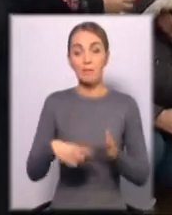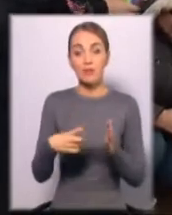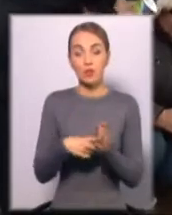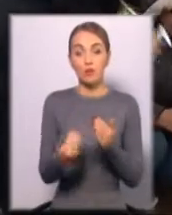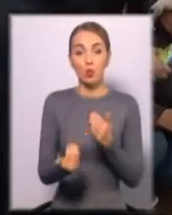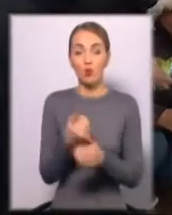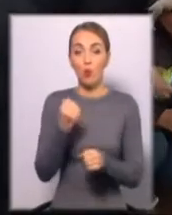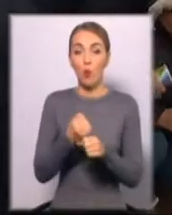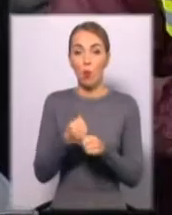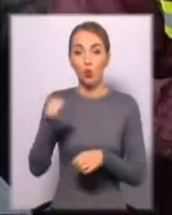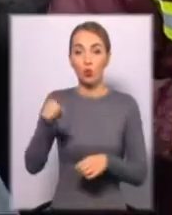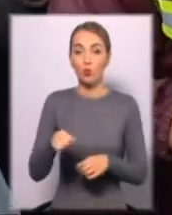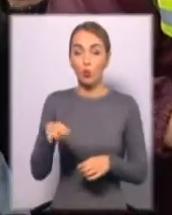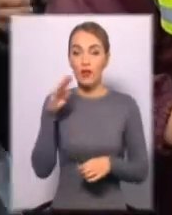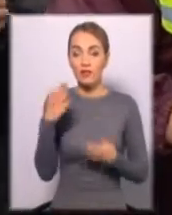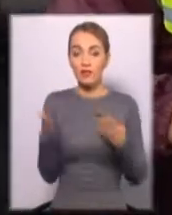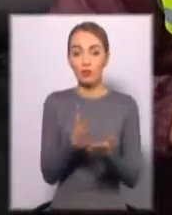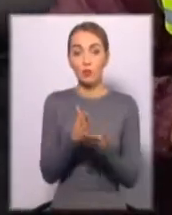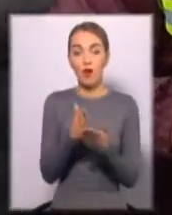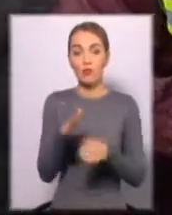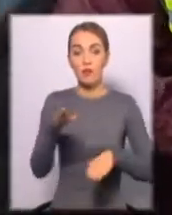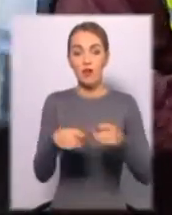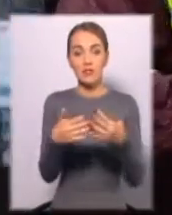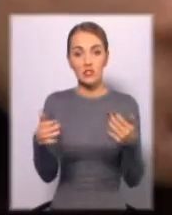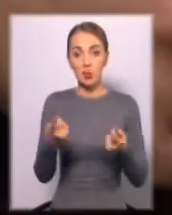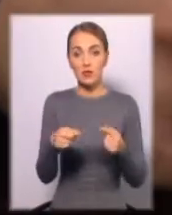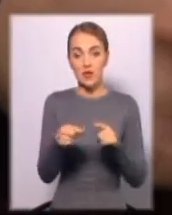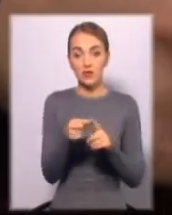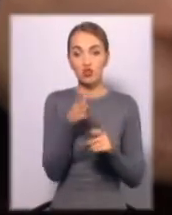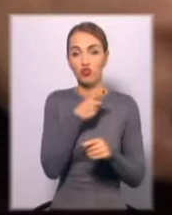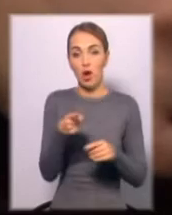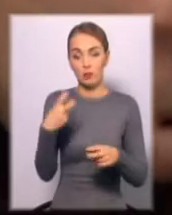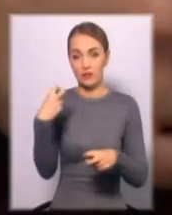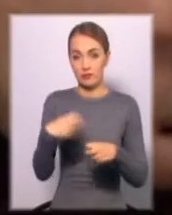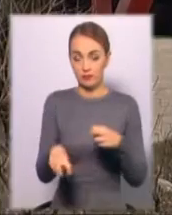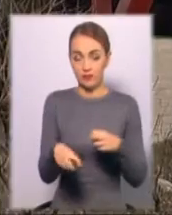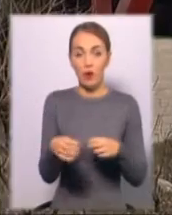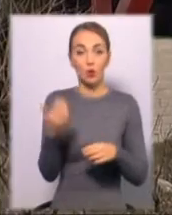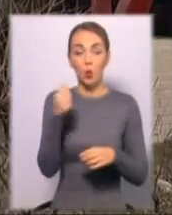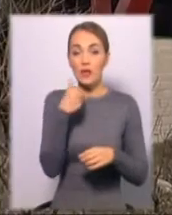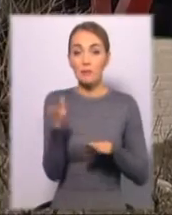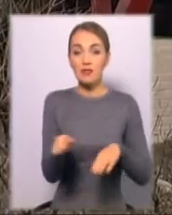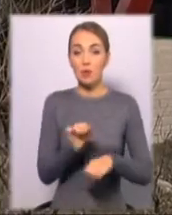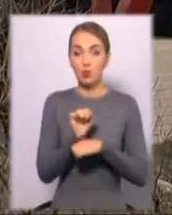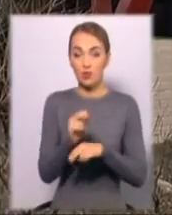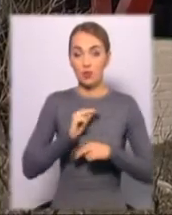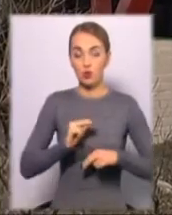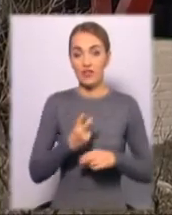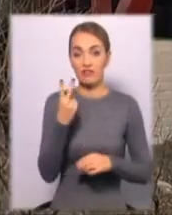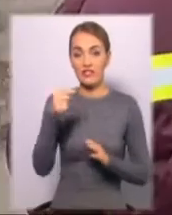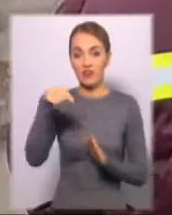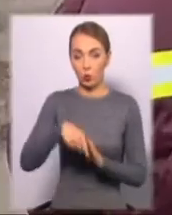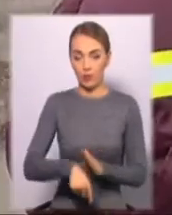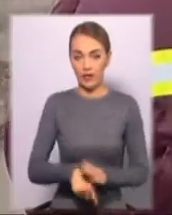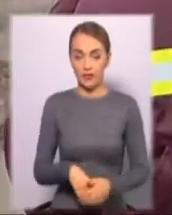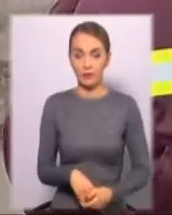роботу бюветів, які перебували на балансі різних організацій і з часом вийшли з експлуатації. Торік після простою запрацювали 2 свердловини.